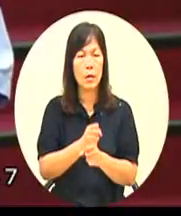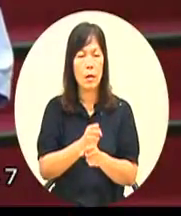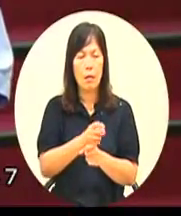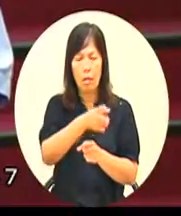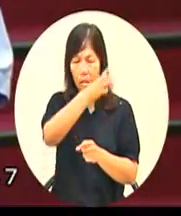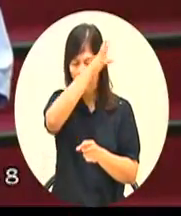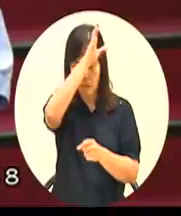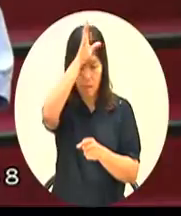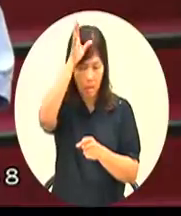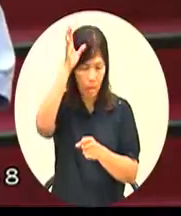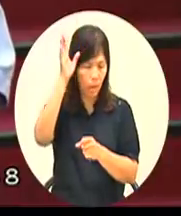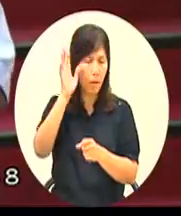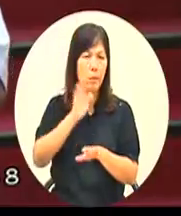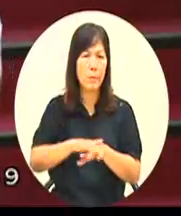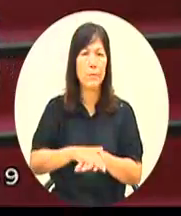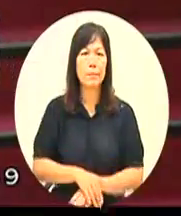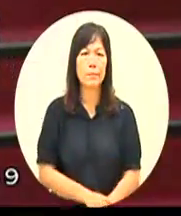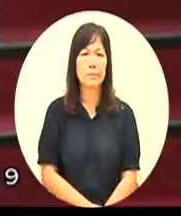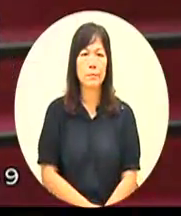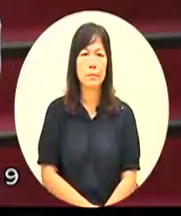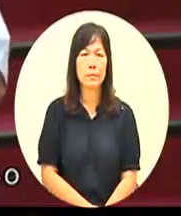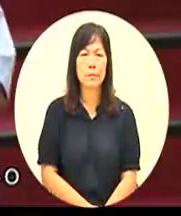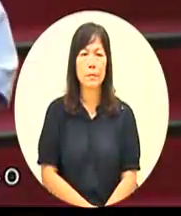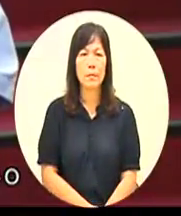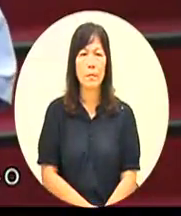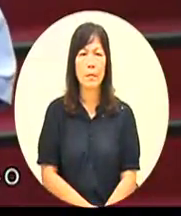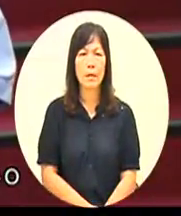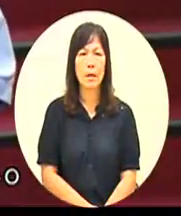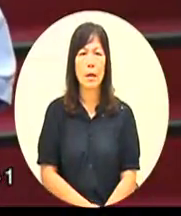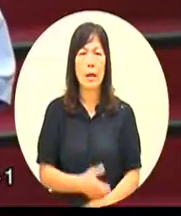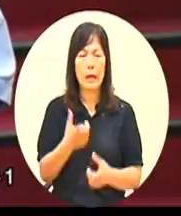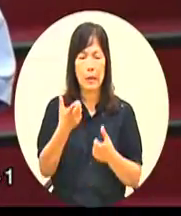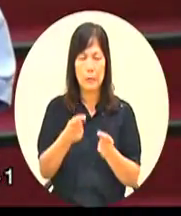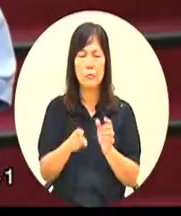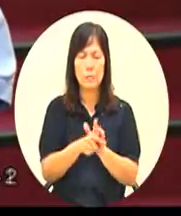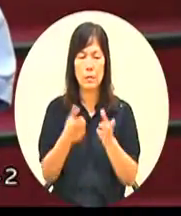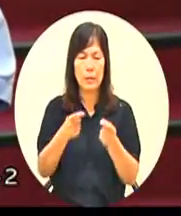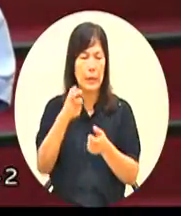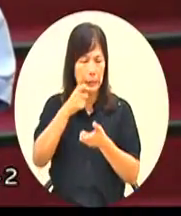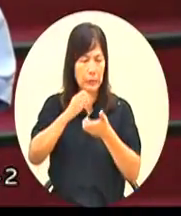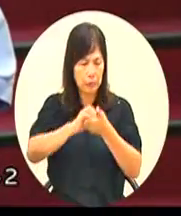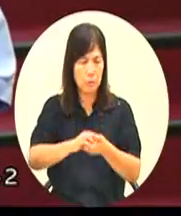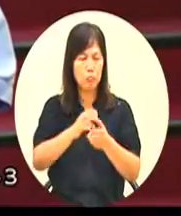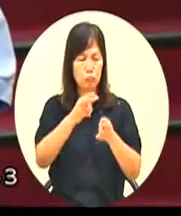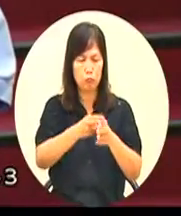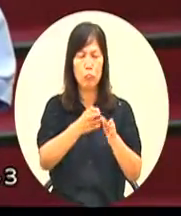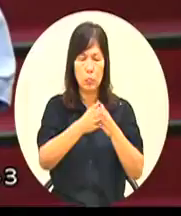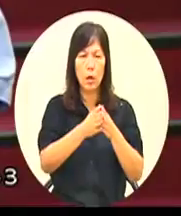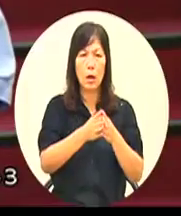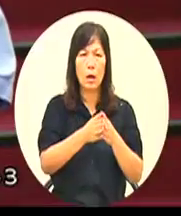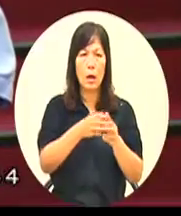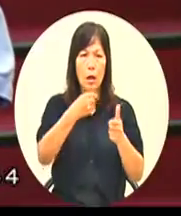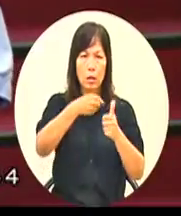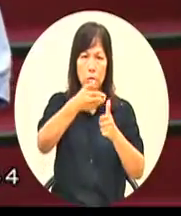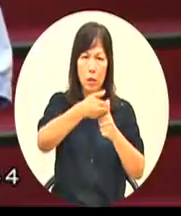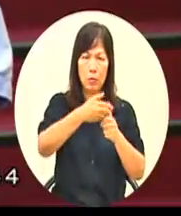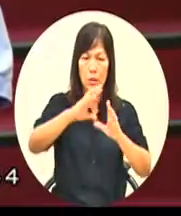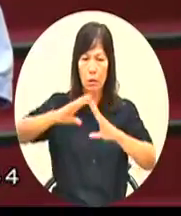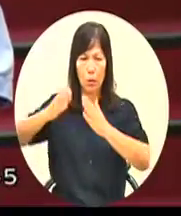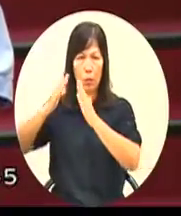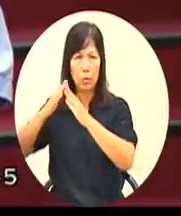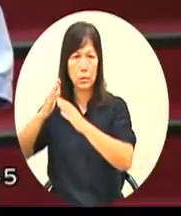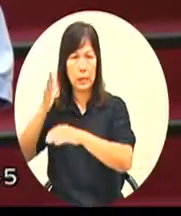绪，但是呢还是要有坚持性。那么教育就是国家大